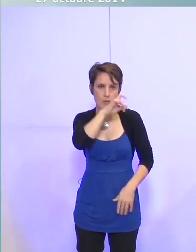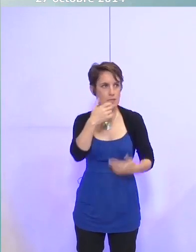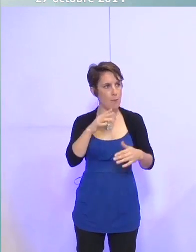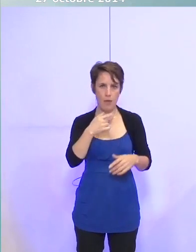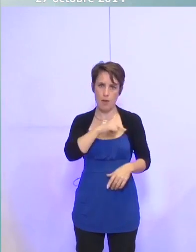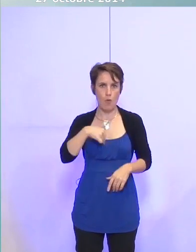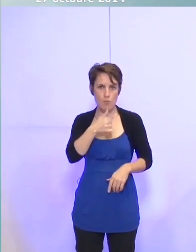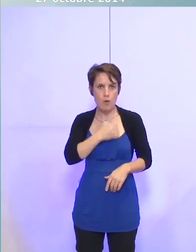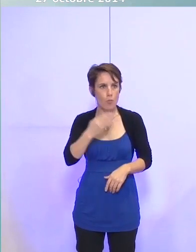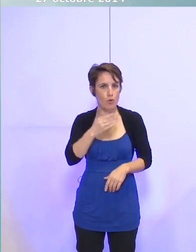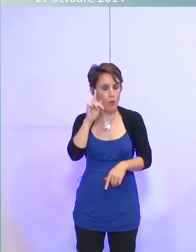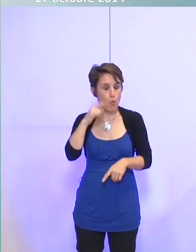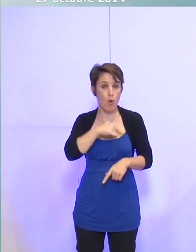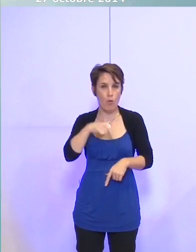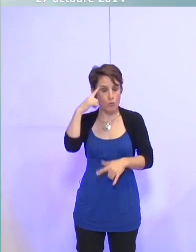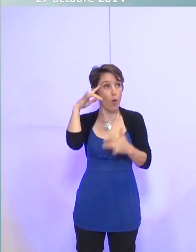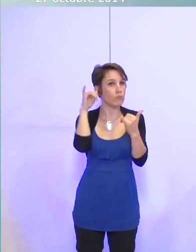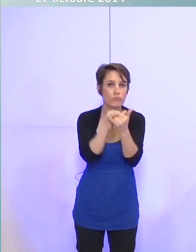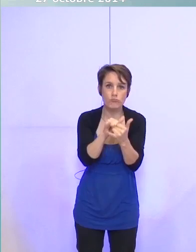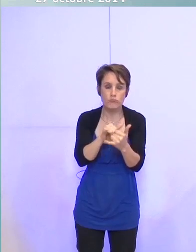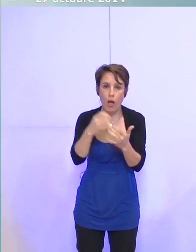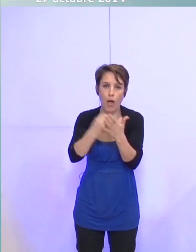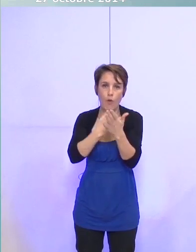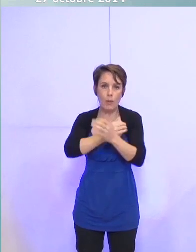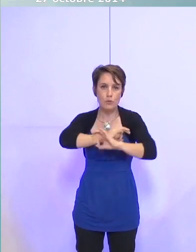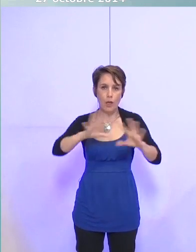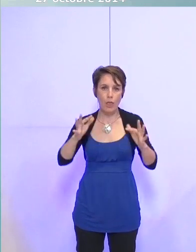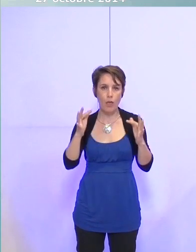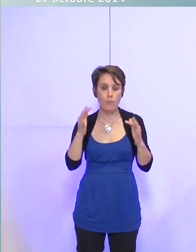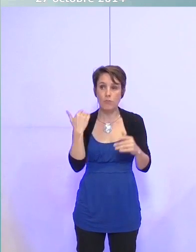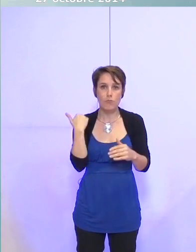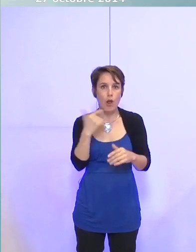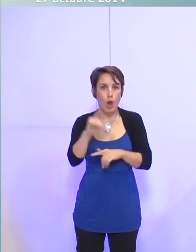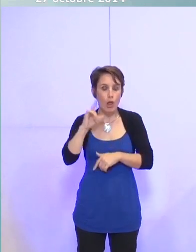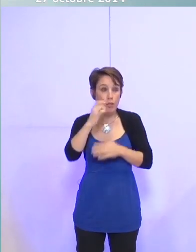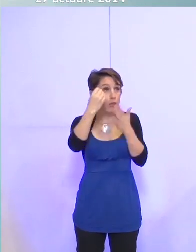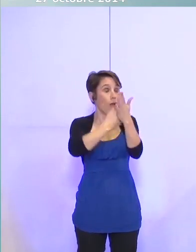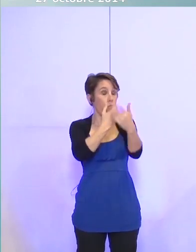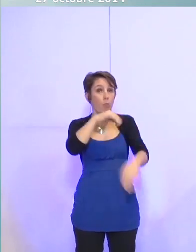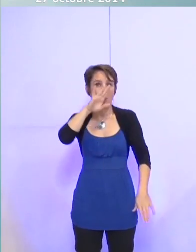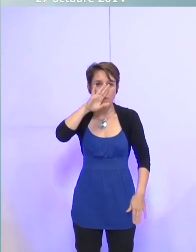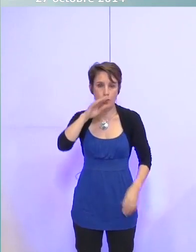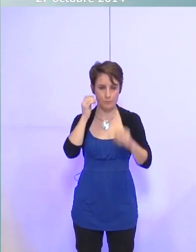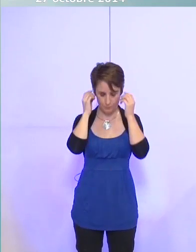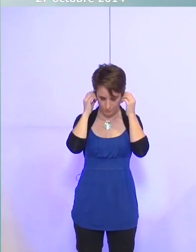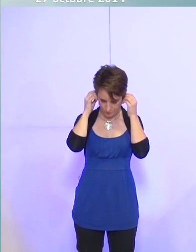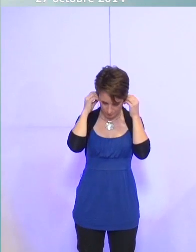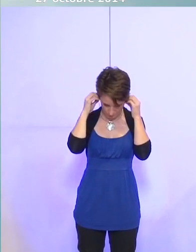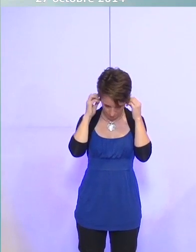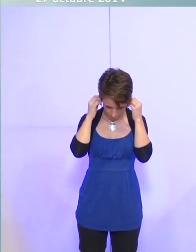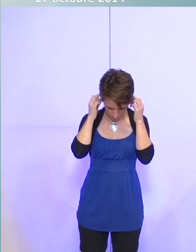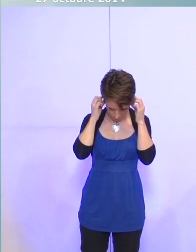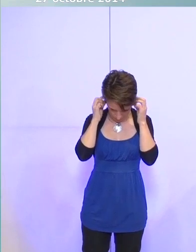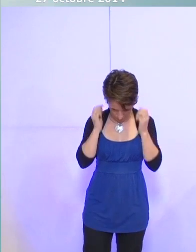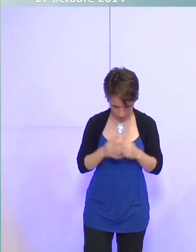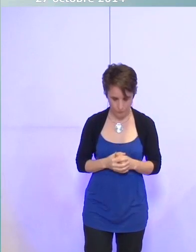plus nécessaires que nous n'avions pas forcément l'information concernant la réponse que vous nous avez donnée lundi dernier. Je pense effectivement que cela